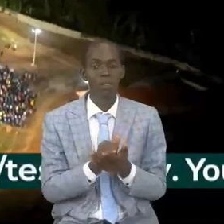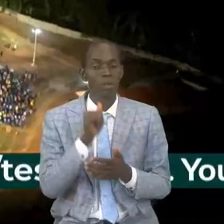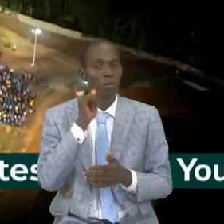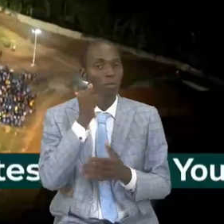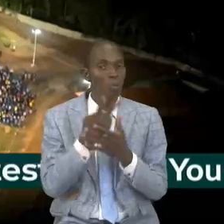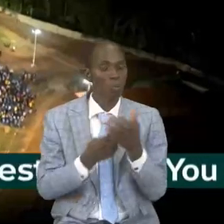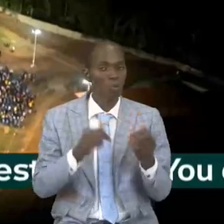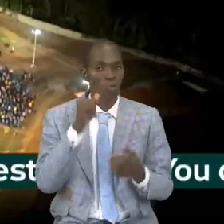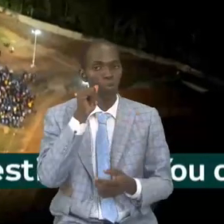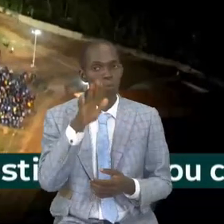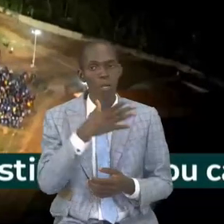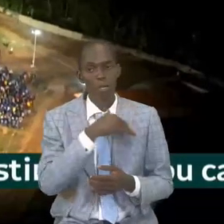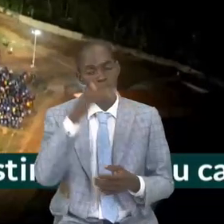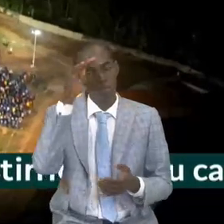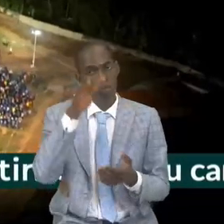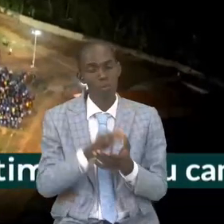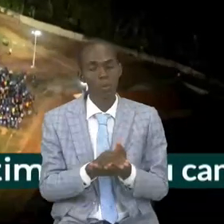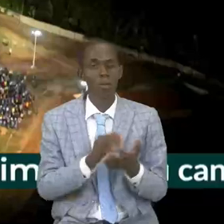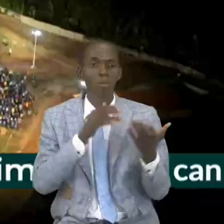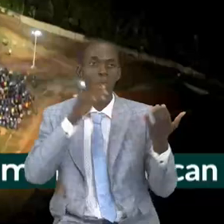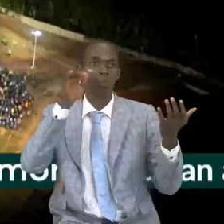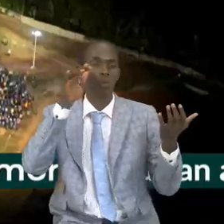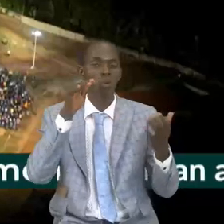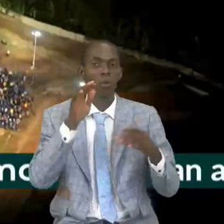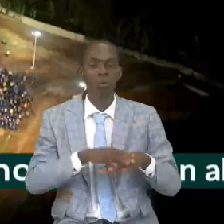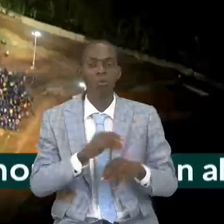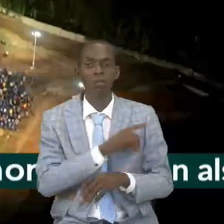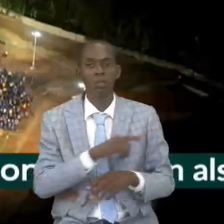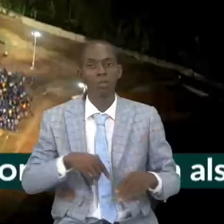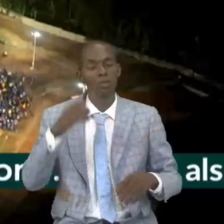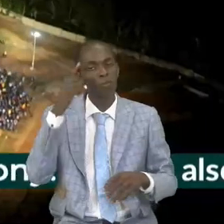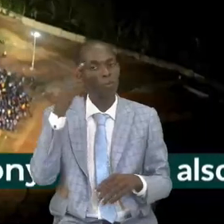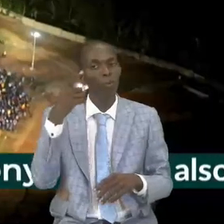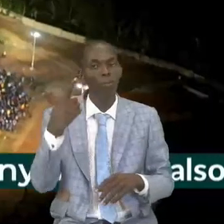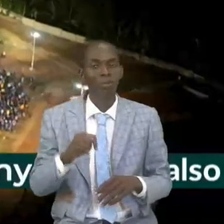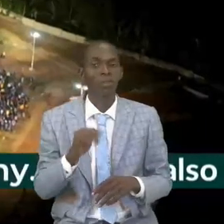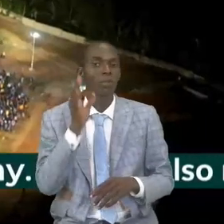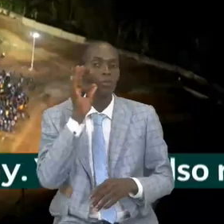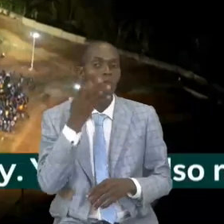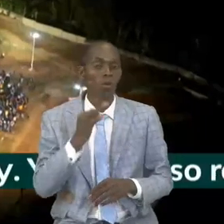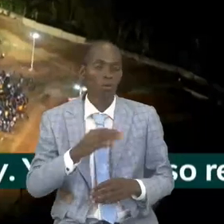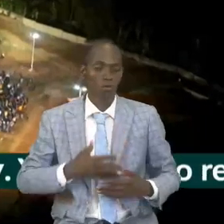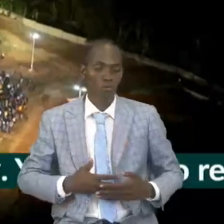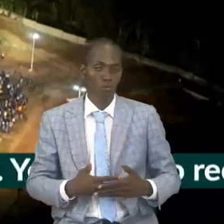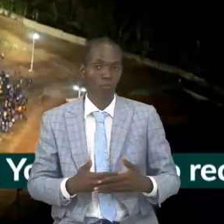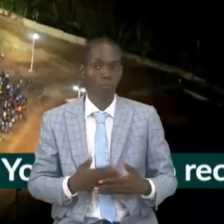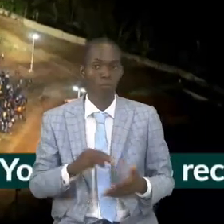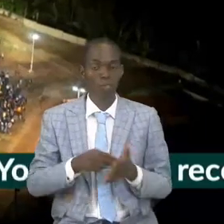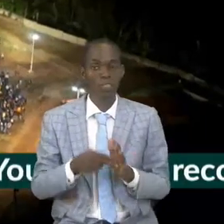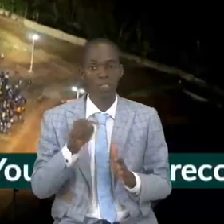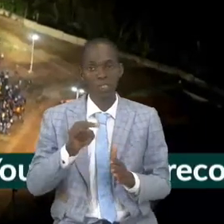avaient prié Dieu pour que Dieu leur donne le fruit des entrailles. C'était l'année dernière.